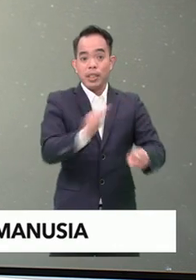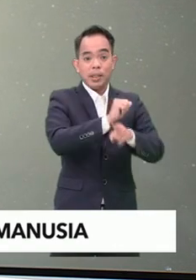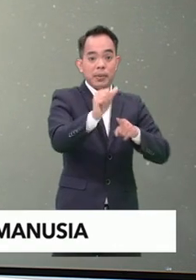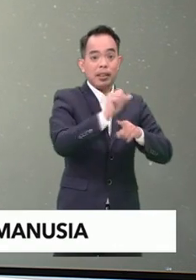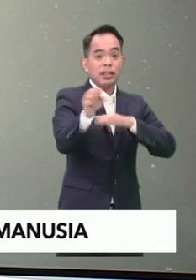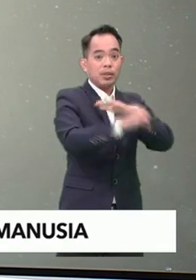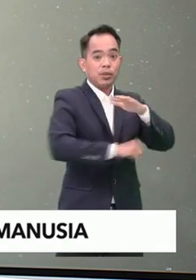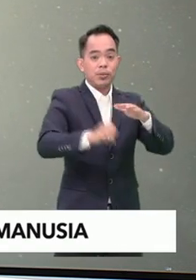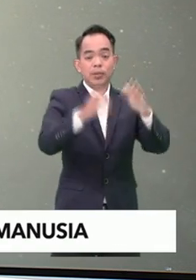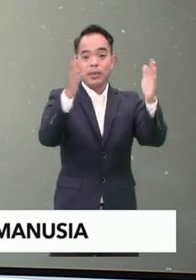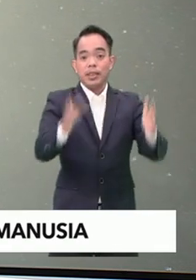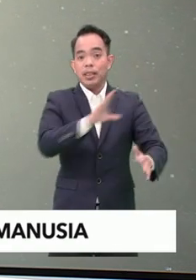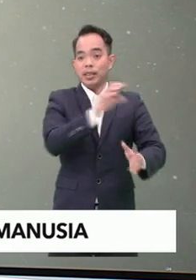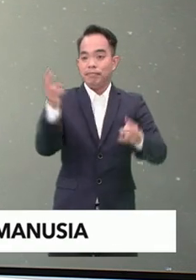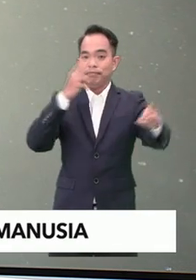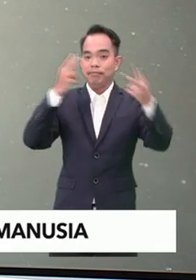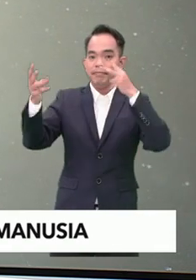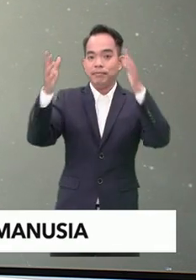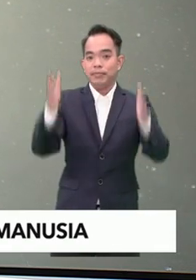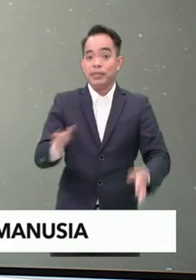dan tanggung jawab